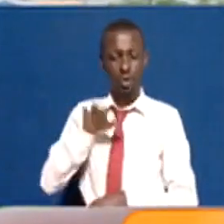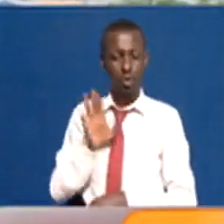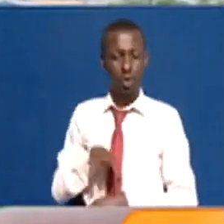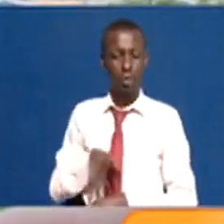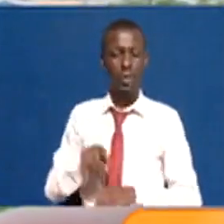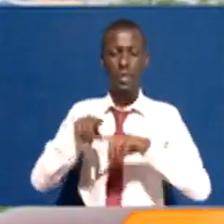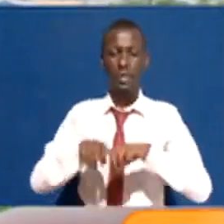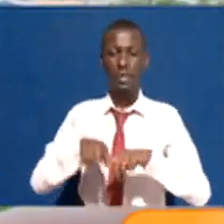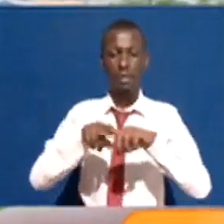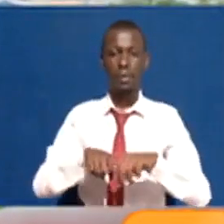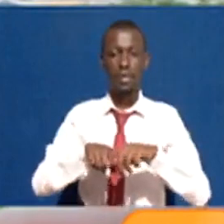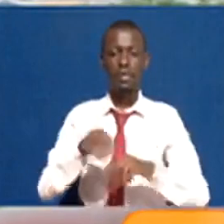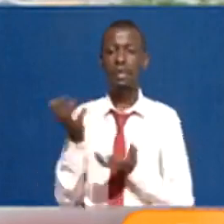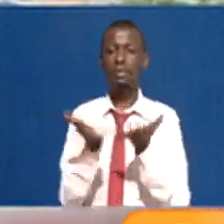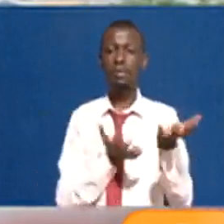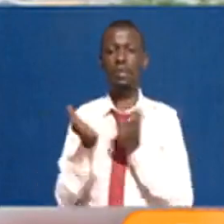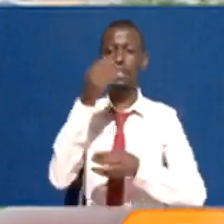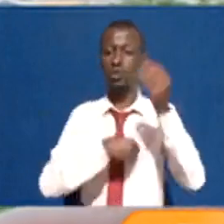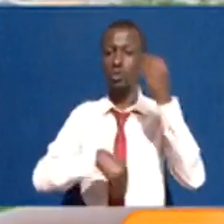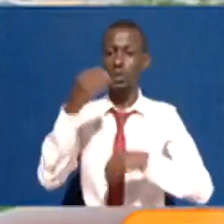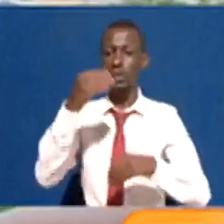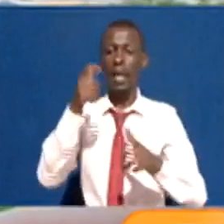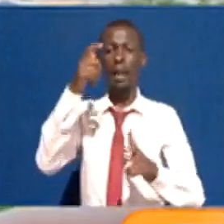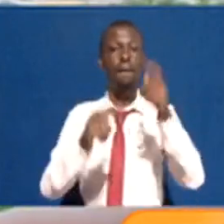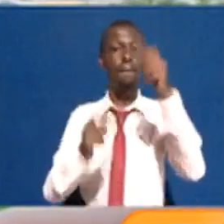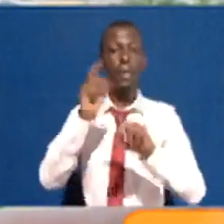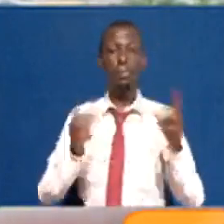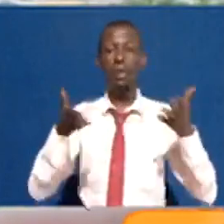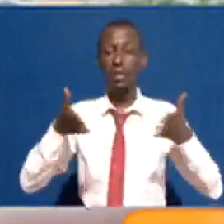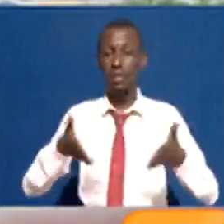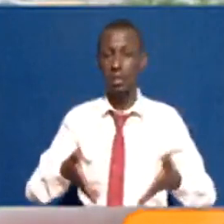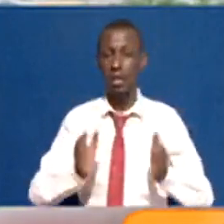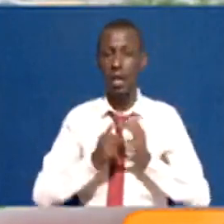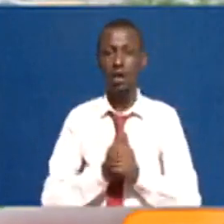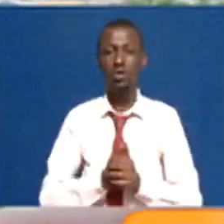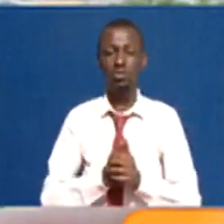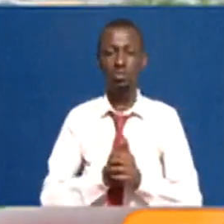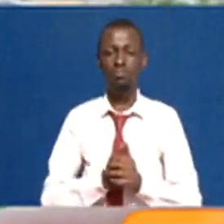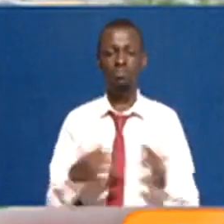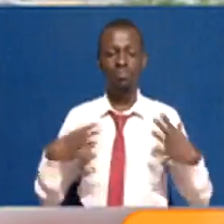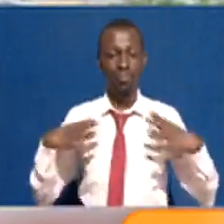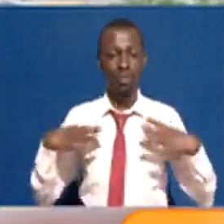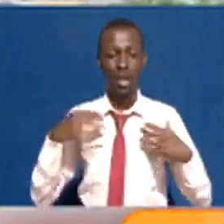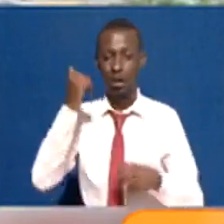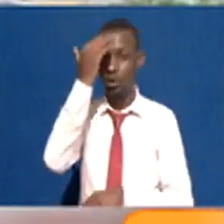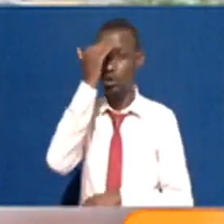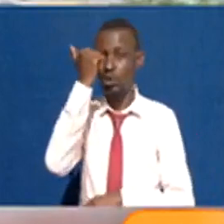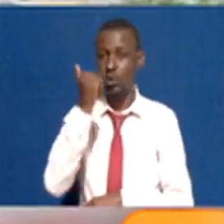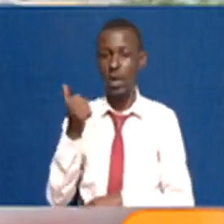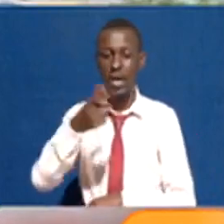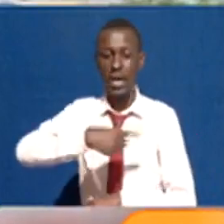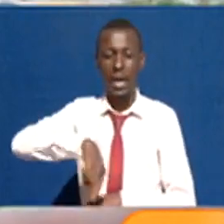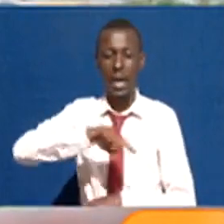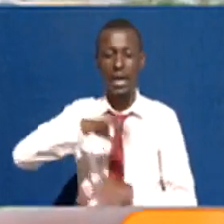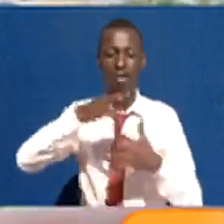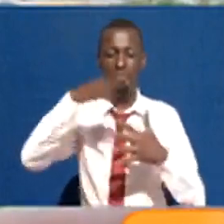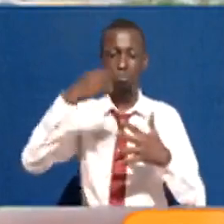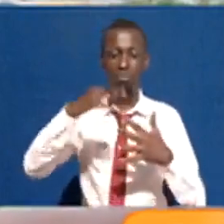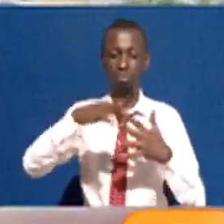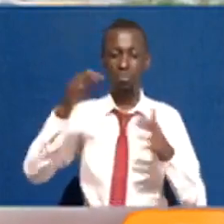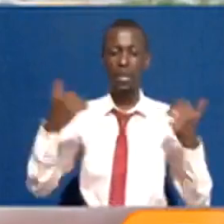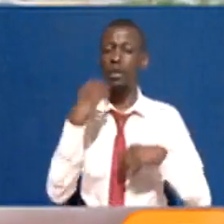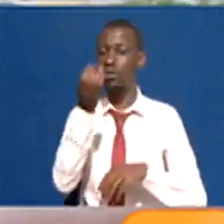maziwa, biashara ya kuuza maziwa. Lakini saa hii tunajivunia kwa sababu ya alin, sisi kuwa na mboga, tunakula